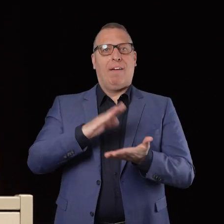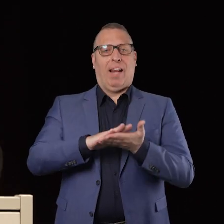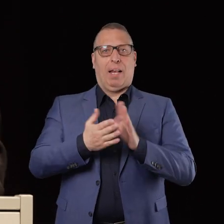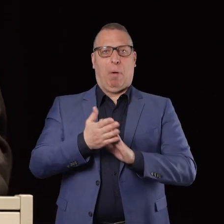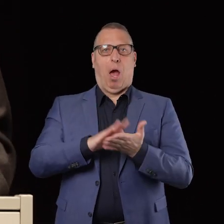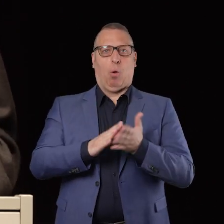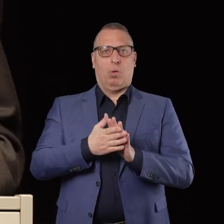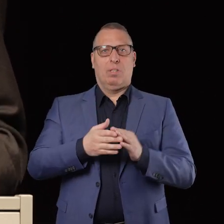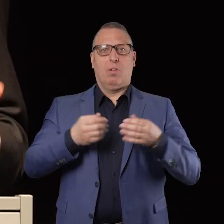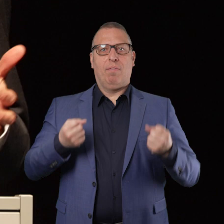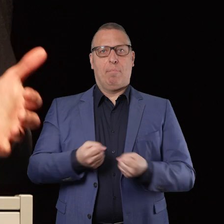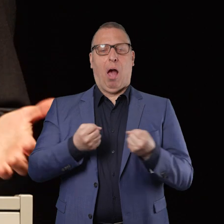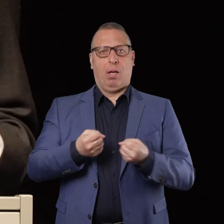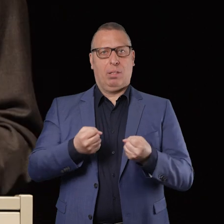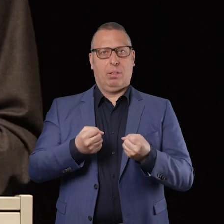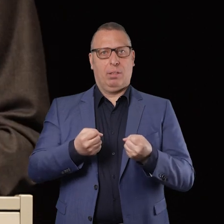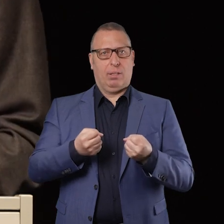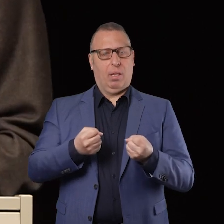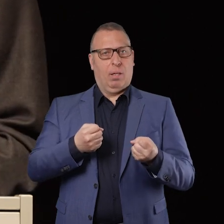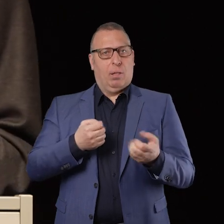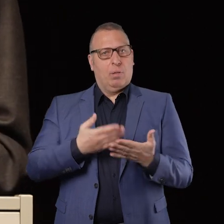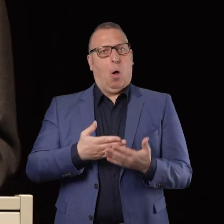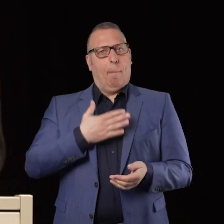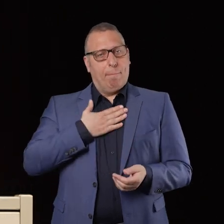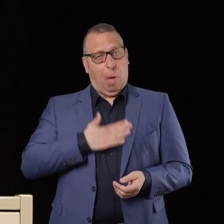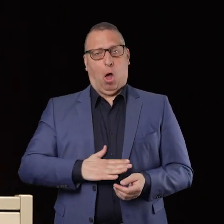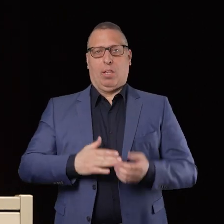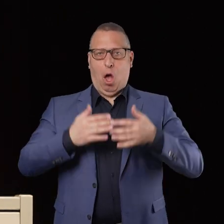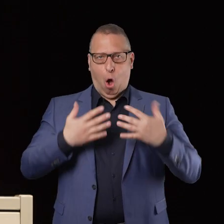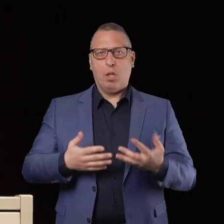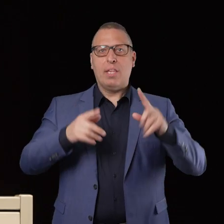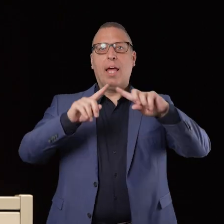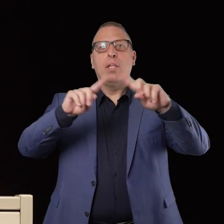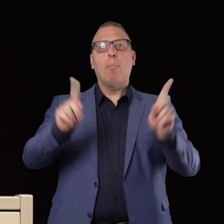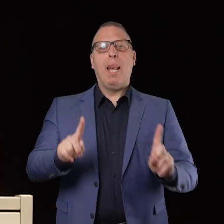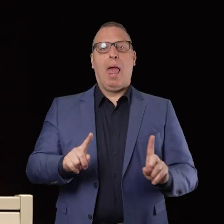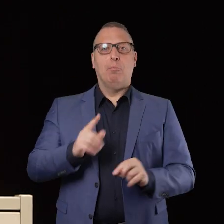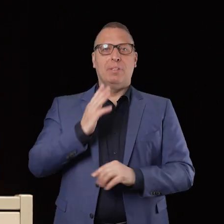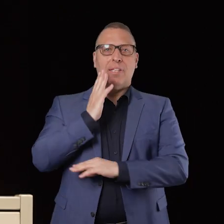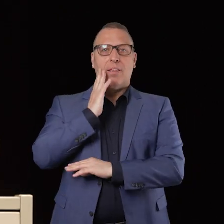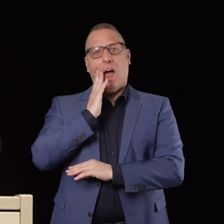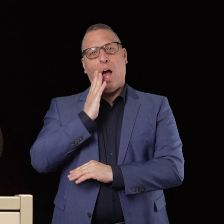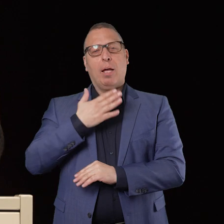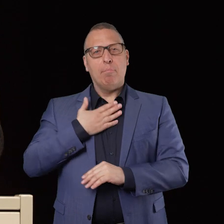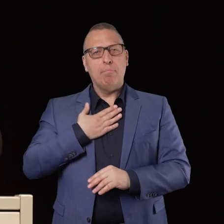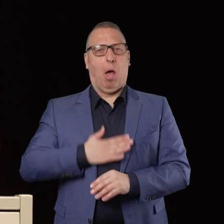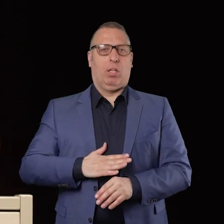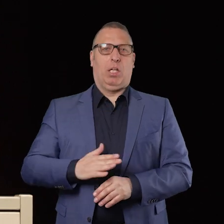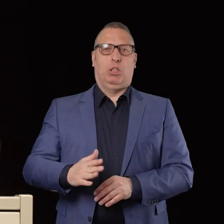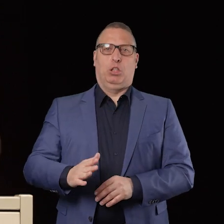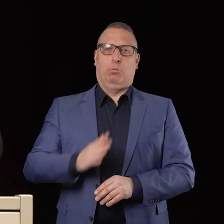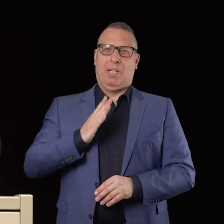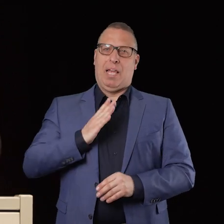bedarf. In diesem Zusammenhang möchte ich am heutigen Jubiläumstag